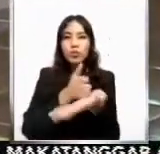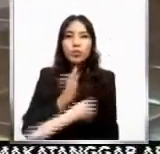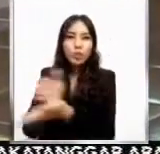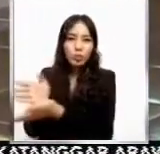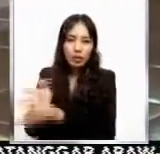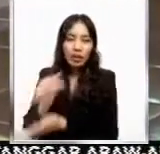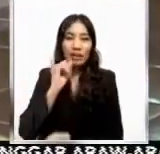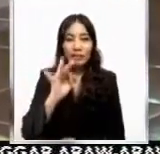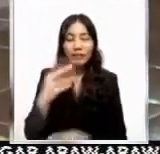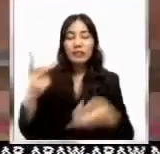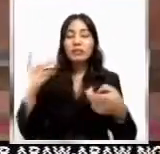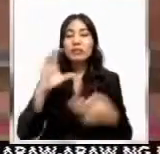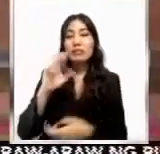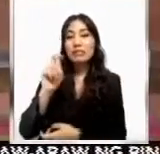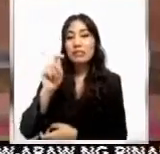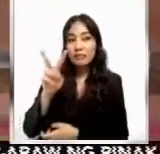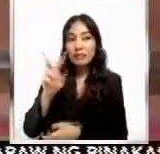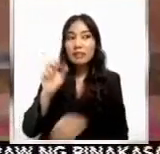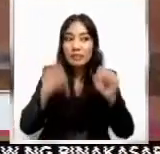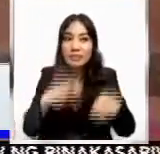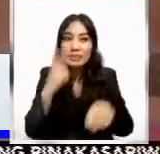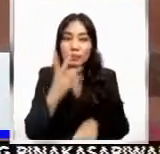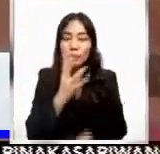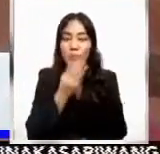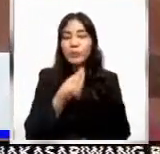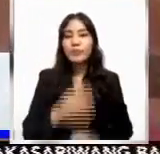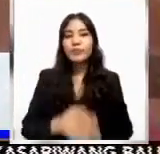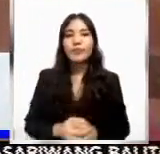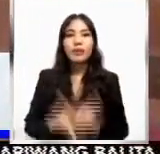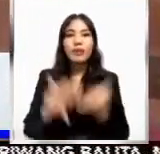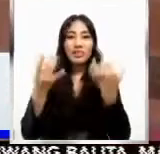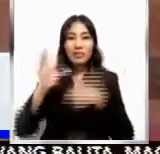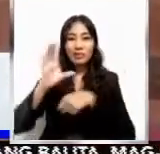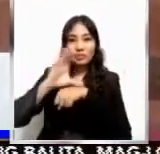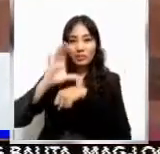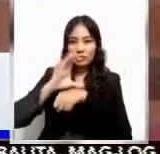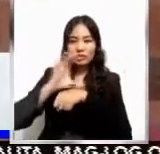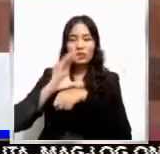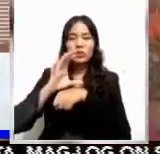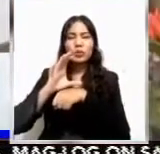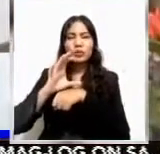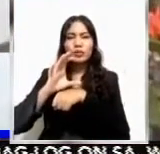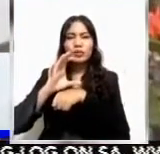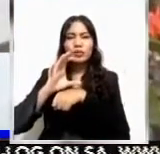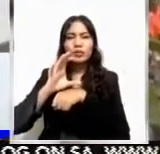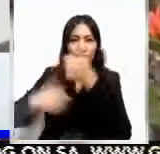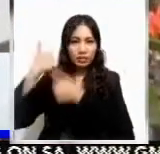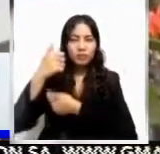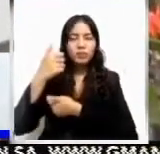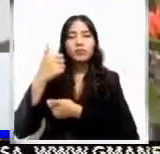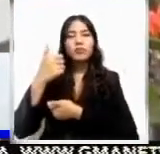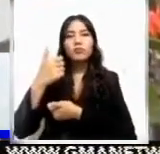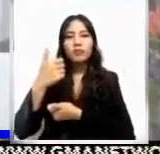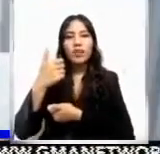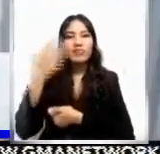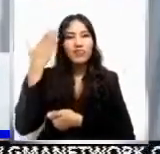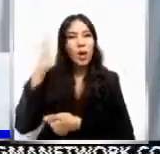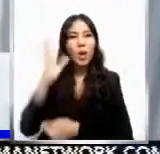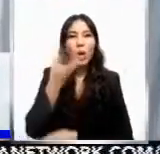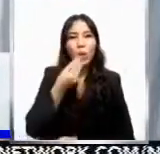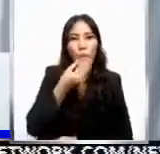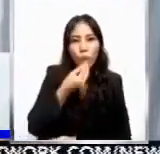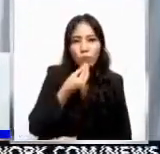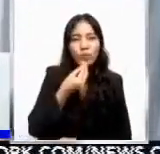naturang simbahan, nahihiwagaan pa rin sa kung sino at kung ano ang motibo sa likod ng panlalapastangan.